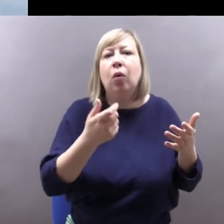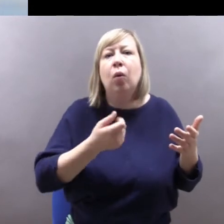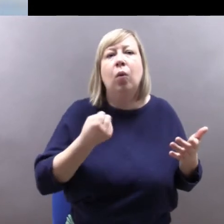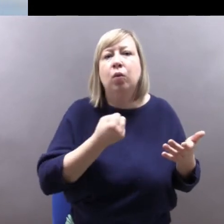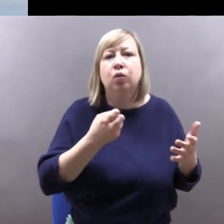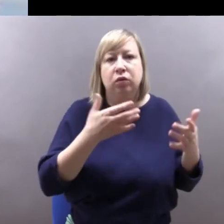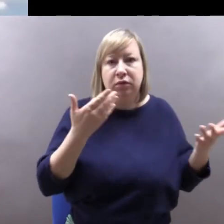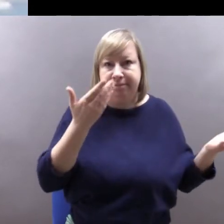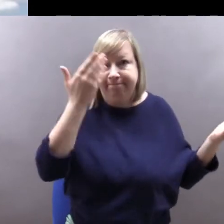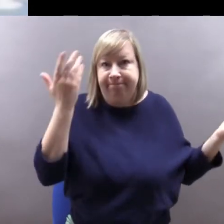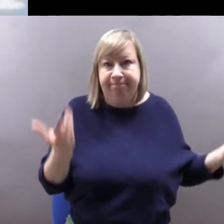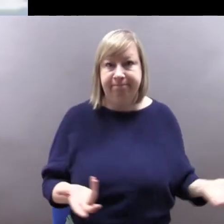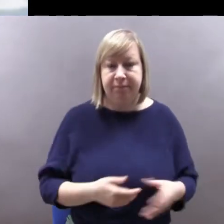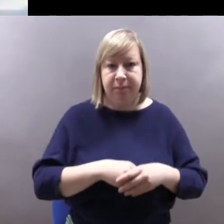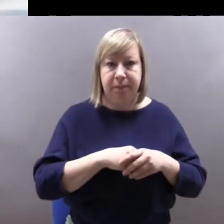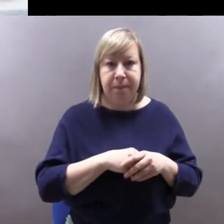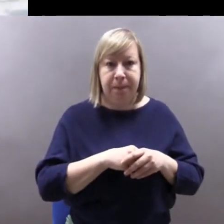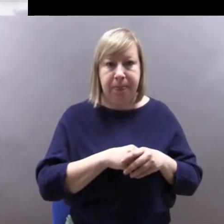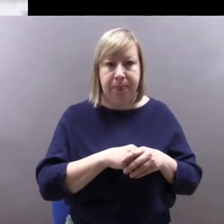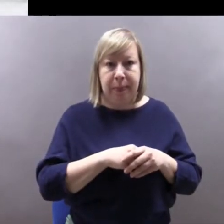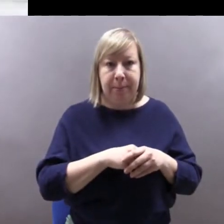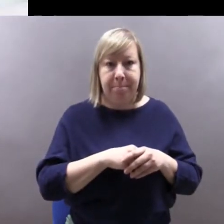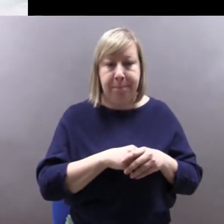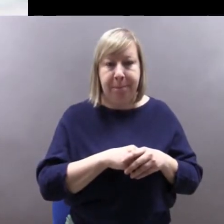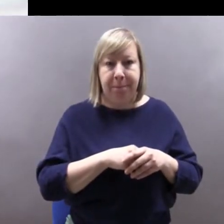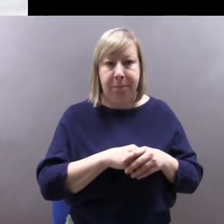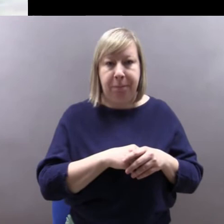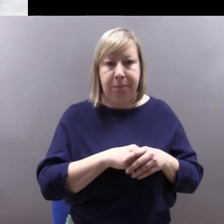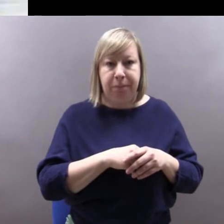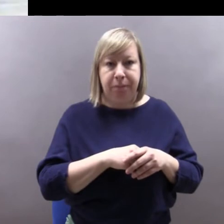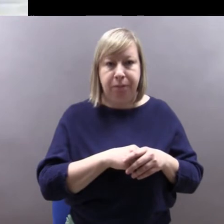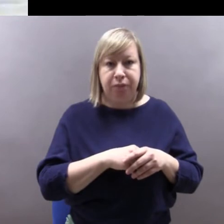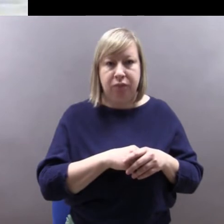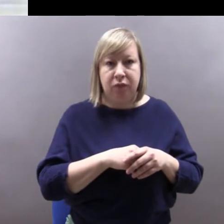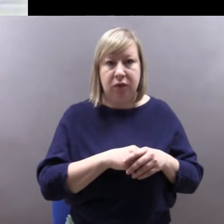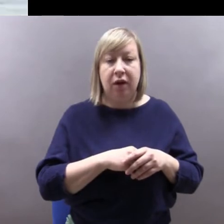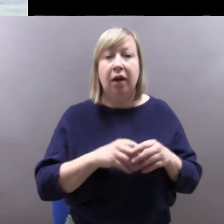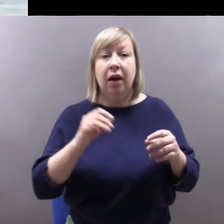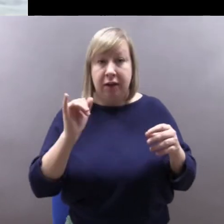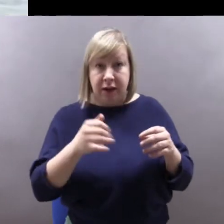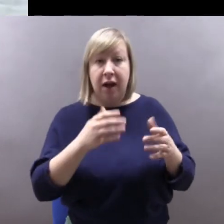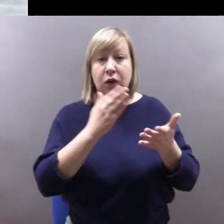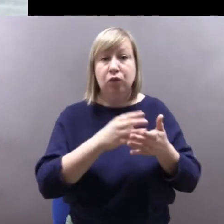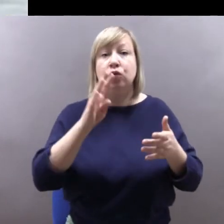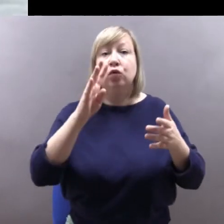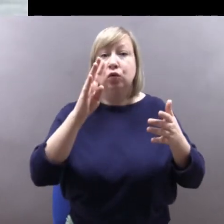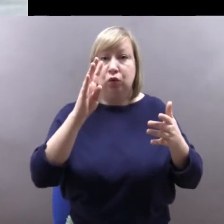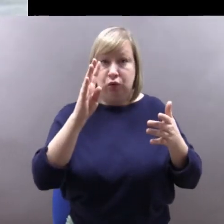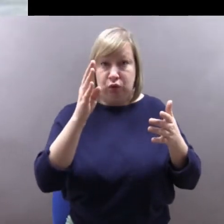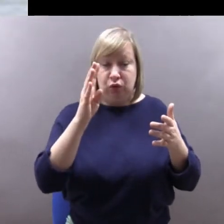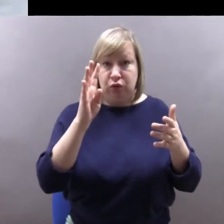dalej. Natomiast ponieważ w polskich urzędach sprawy zazwyczaj załatwia się wielokrotnie, to